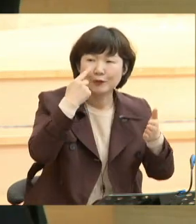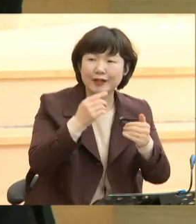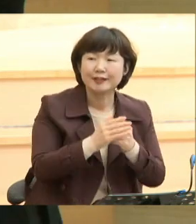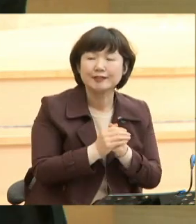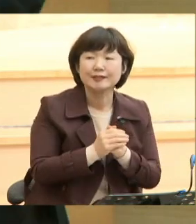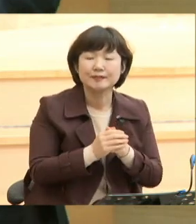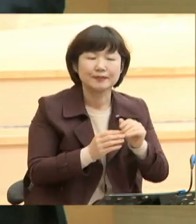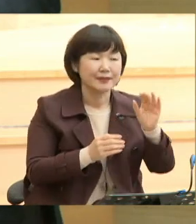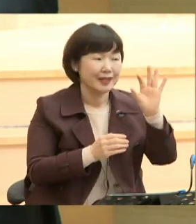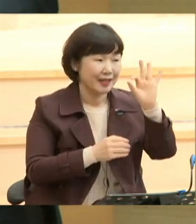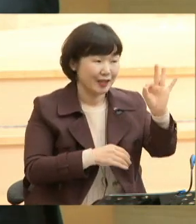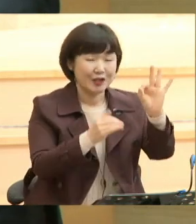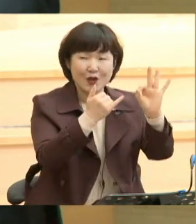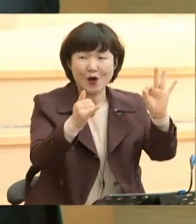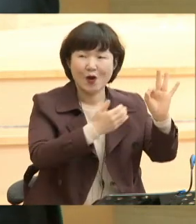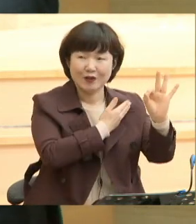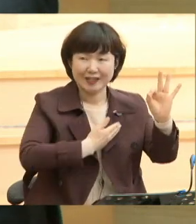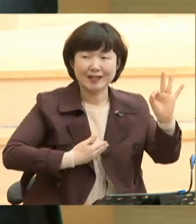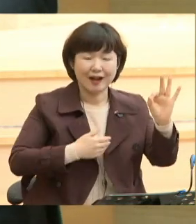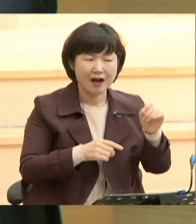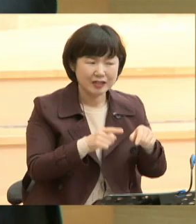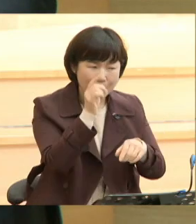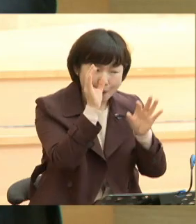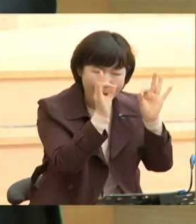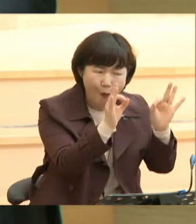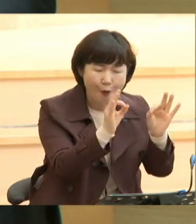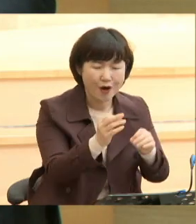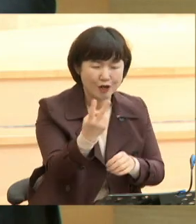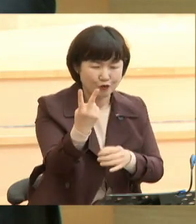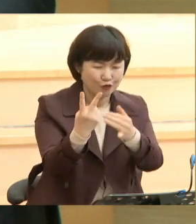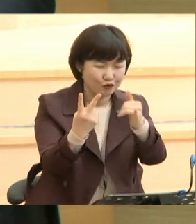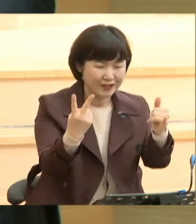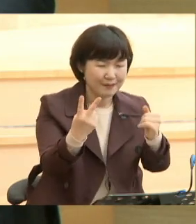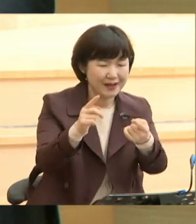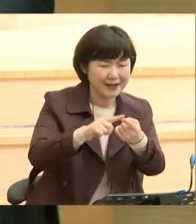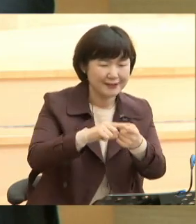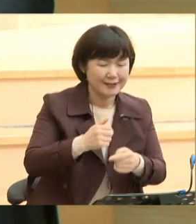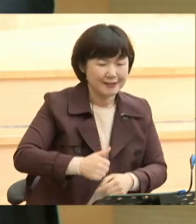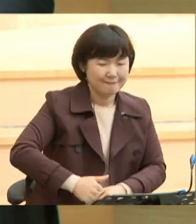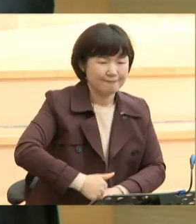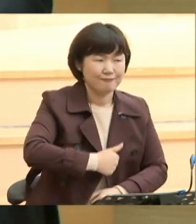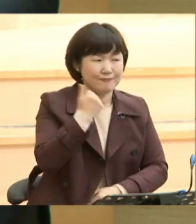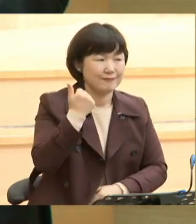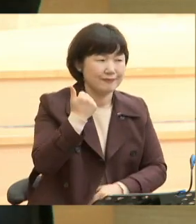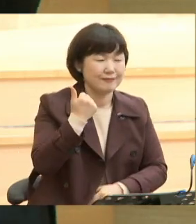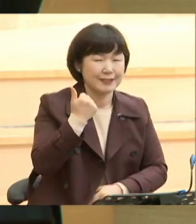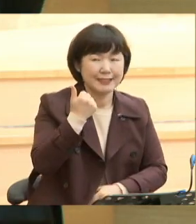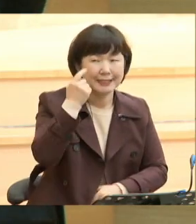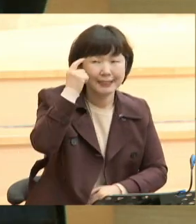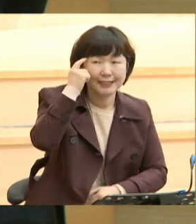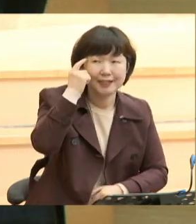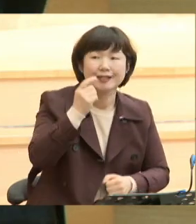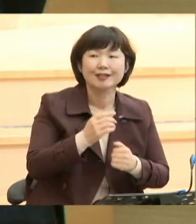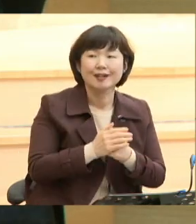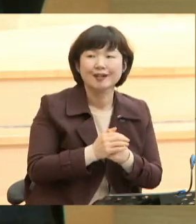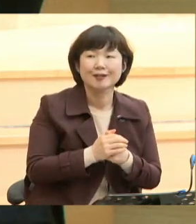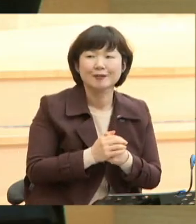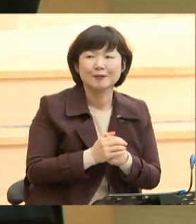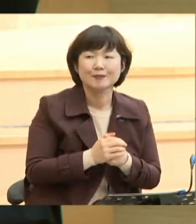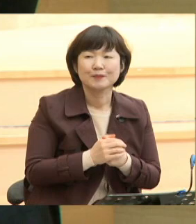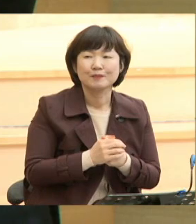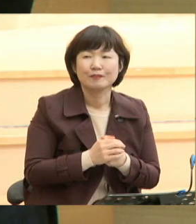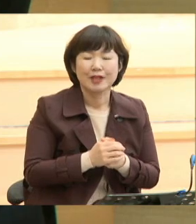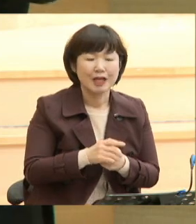지자 열 제자가 듣고 그 두 형제에 대하여 분히 여기 거는 예비로 미움 어떻게 됩니까